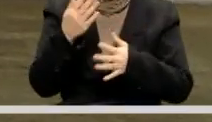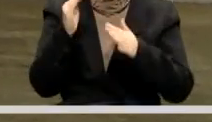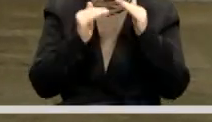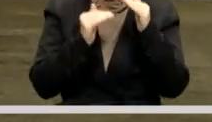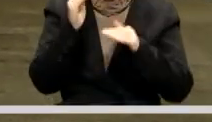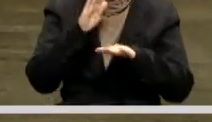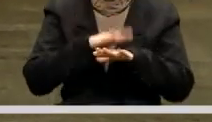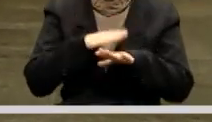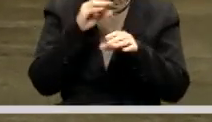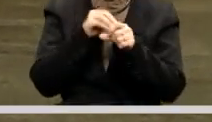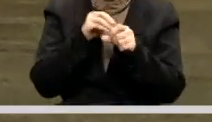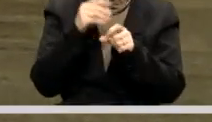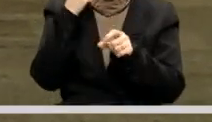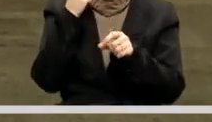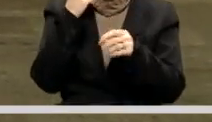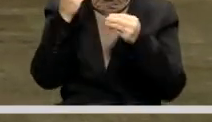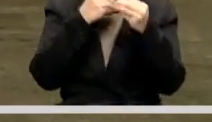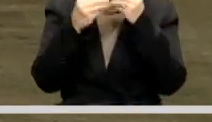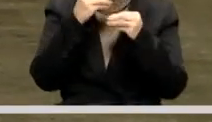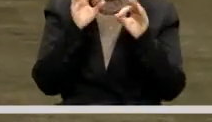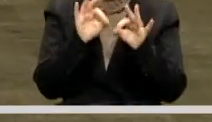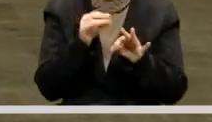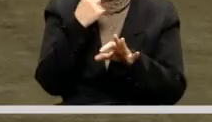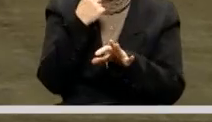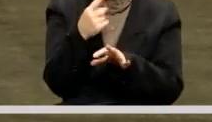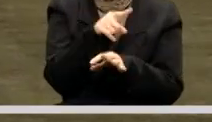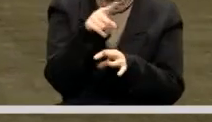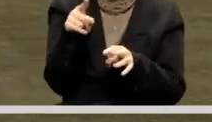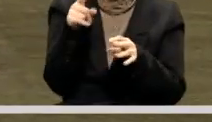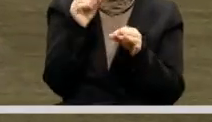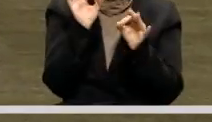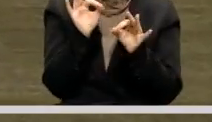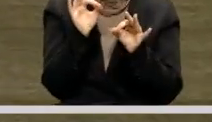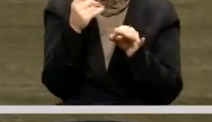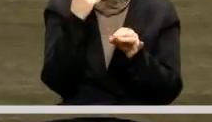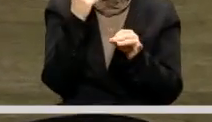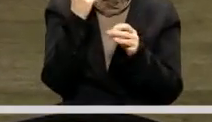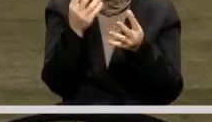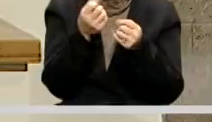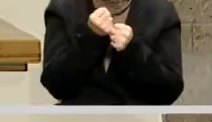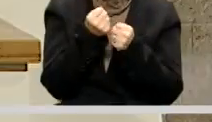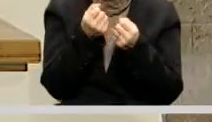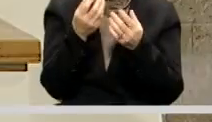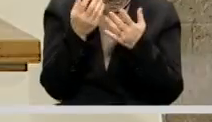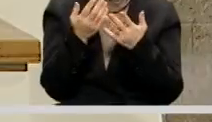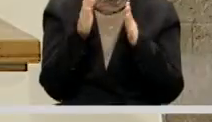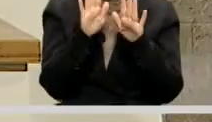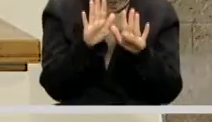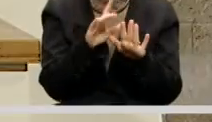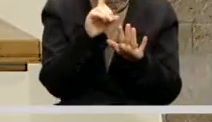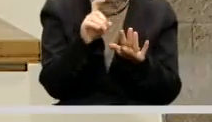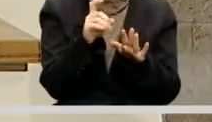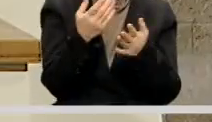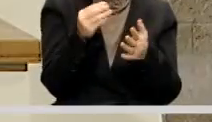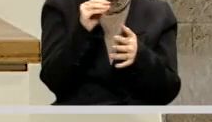şekerli gıdayı tüketmeye başlıyor. Diyorum ki siz bu kadar şeker almış olsanız yerinizde durabilir misiniz? Duramazsınız. Bebekler de